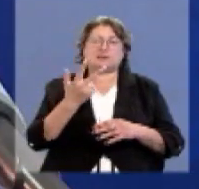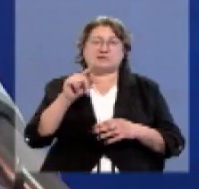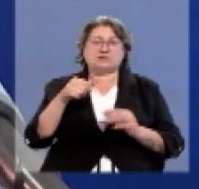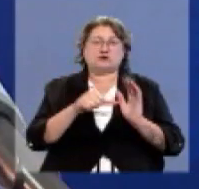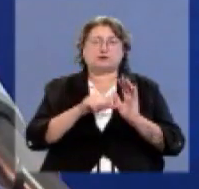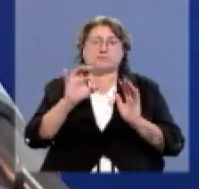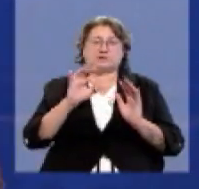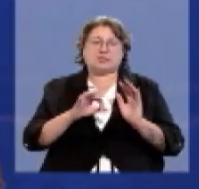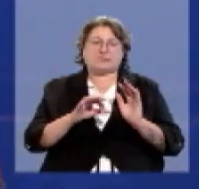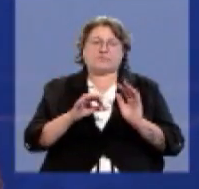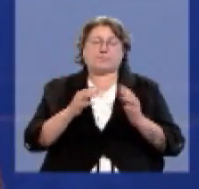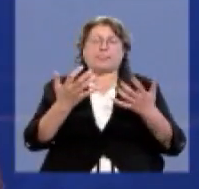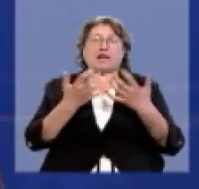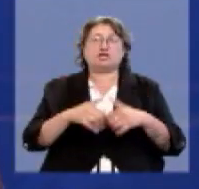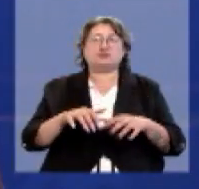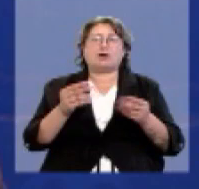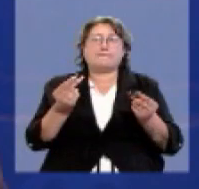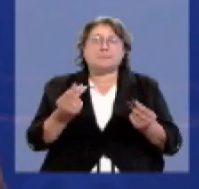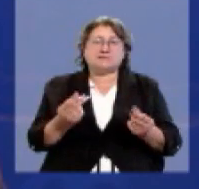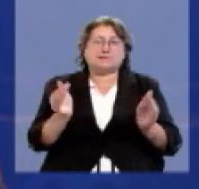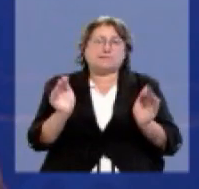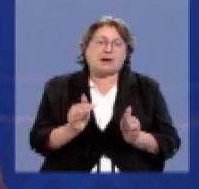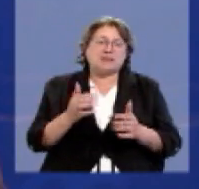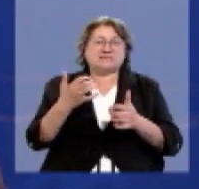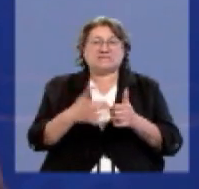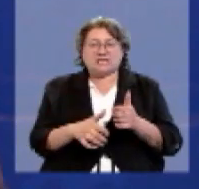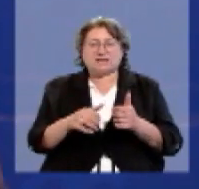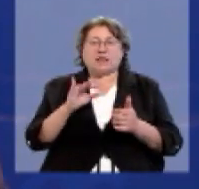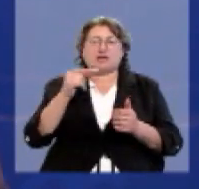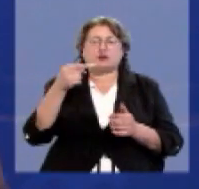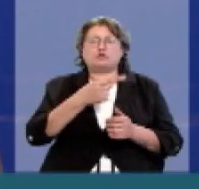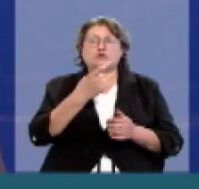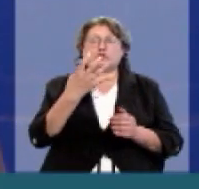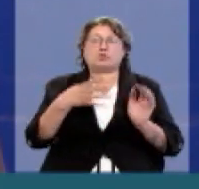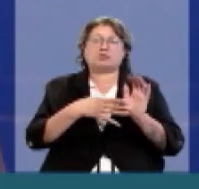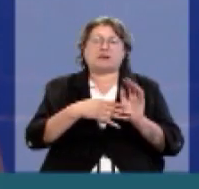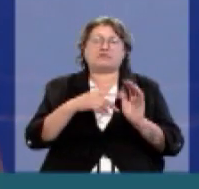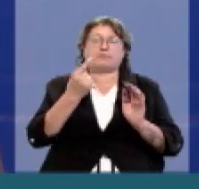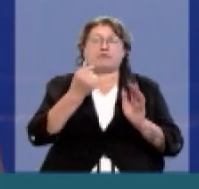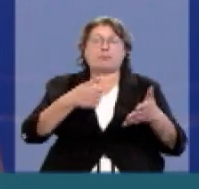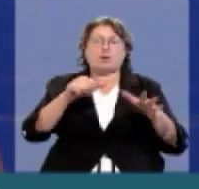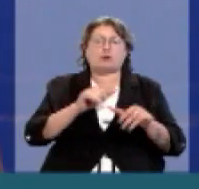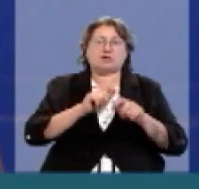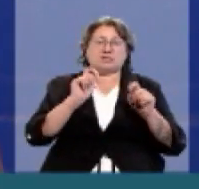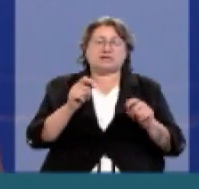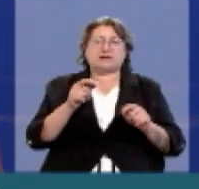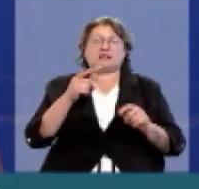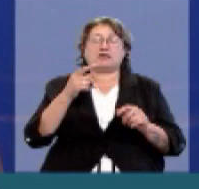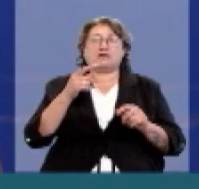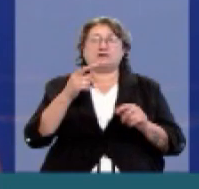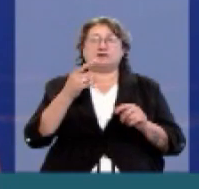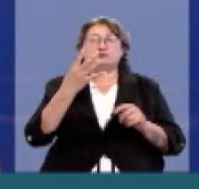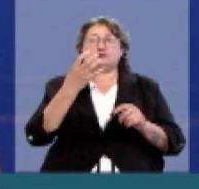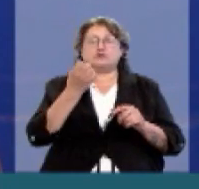Шағын және орта кәсіпкерлік субъектілерінің саны 1149. 2023 жылдың бірінші жарты жылдығында 14 шағын